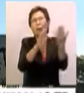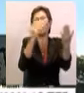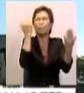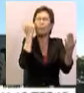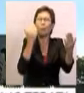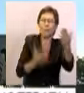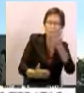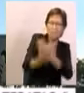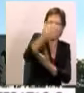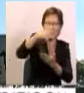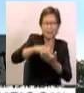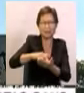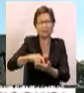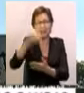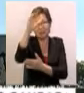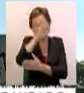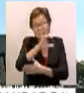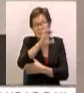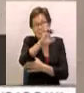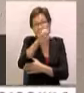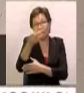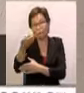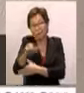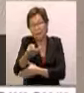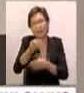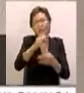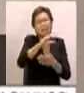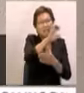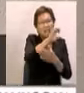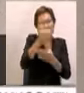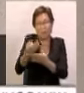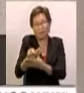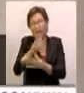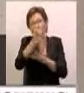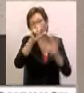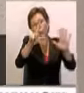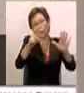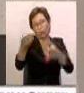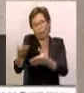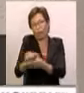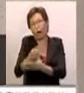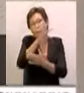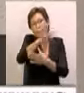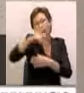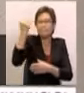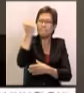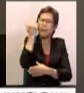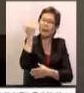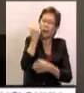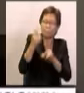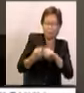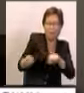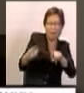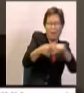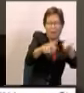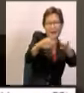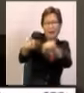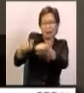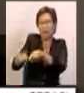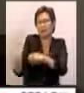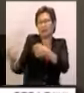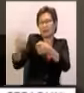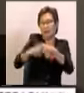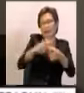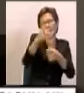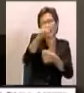pagi tadi. Carian sistem e-filing Mahkamah menunjukkan 7 kes difailkan di 4 Mahkamah Session berasingan berkaitan kes